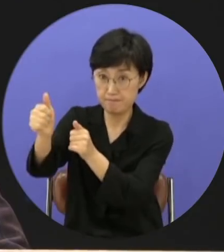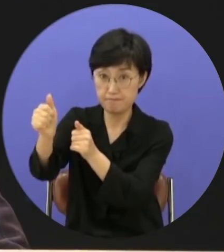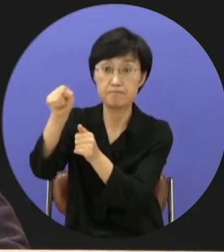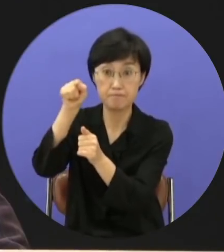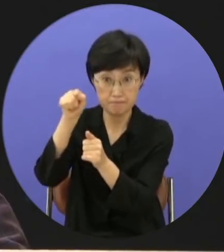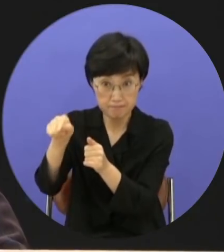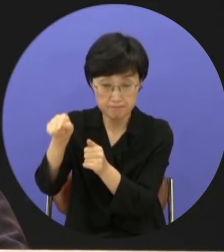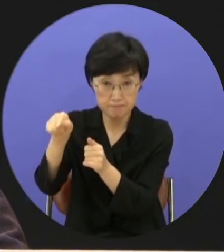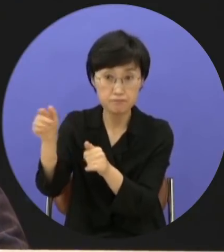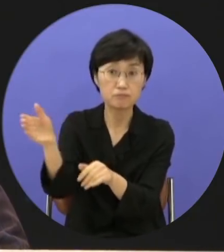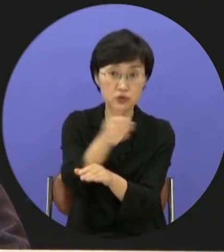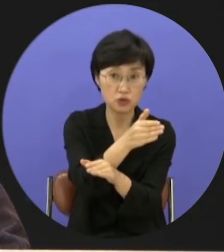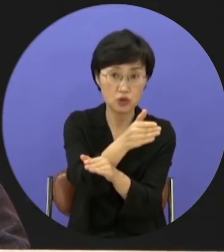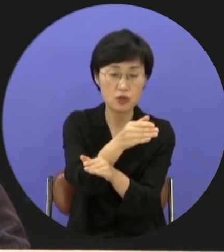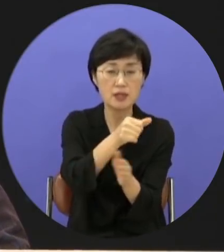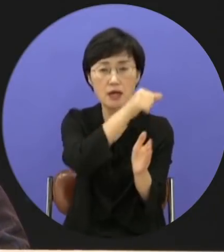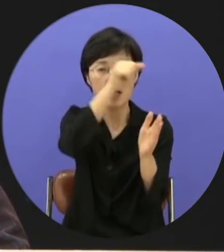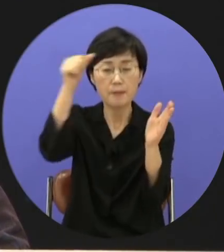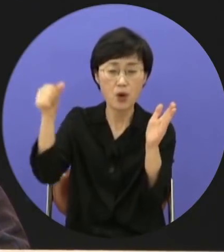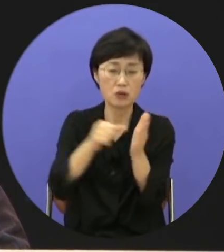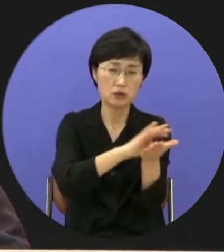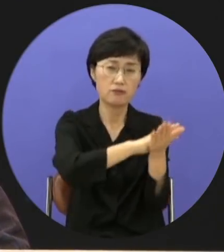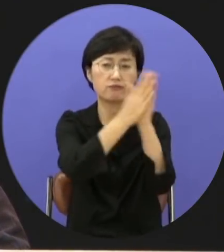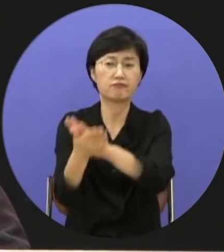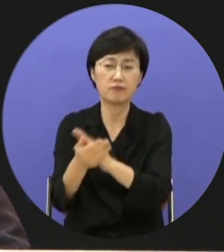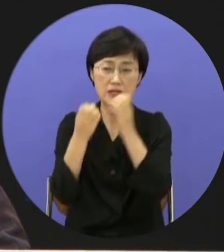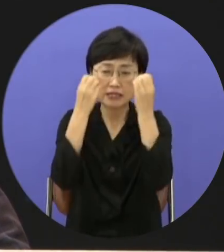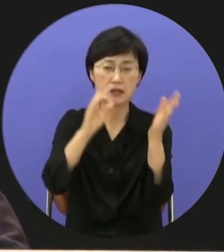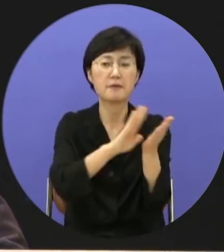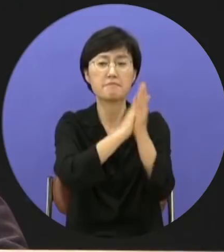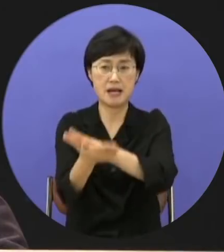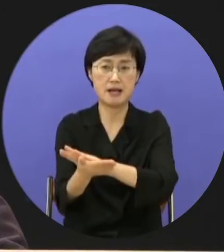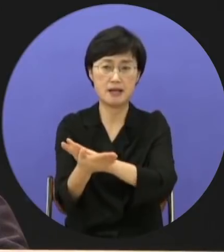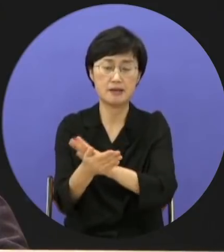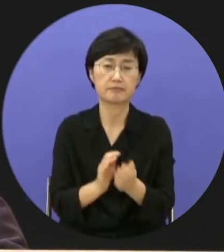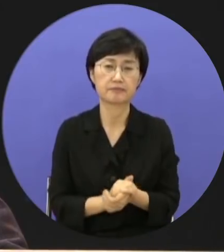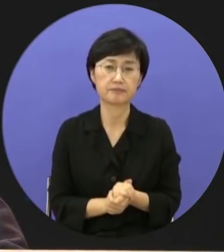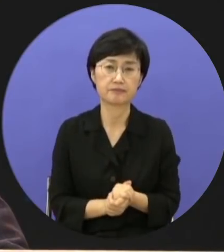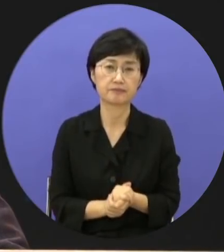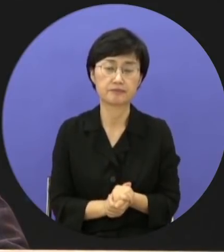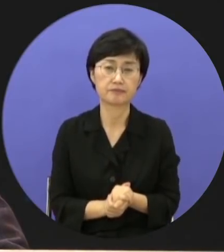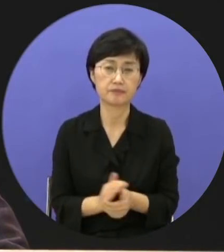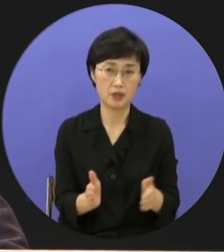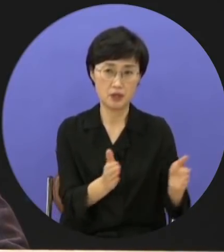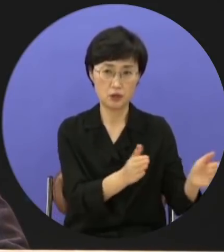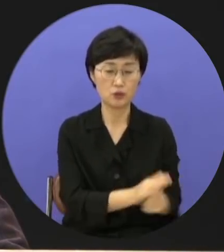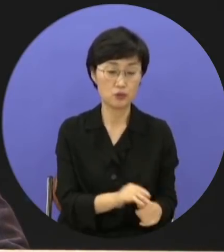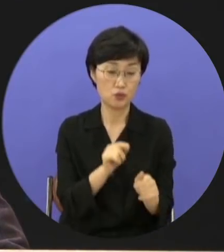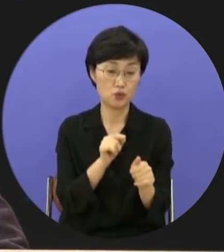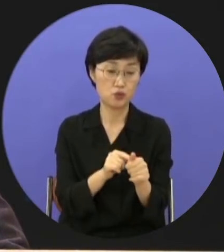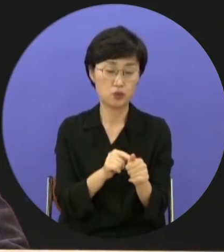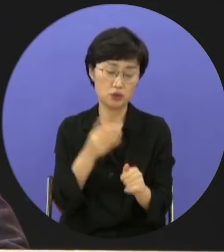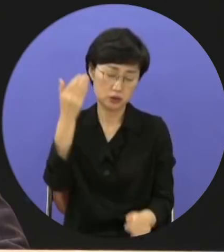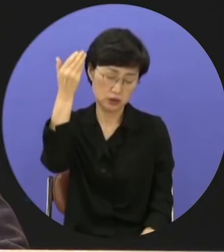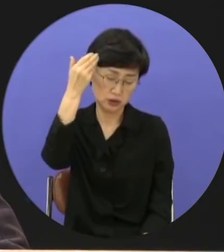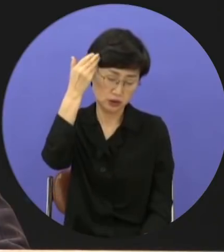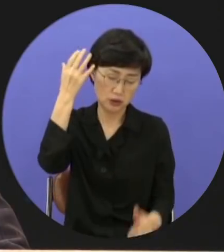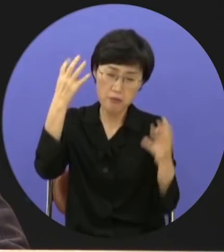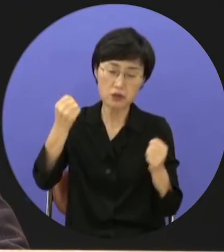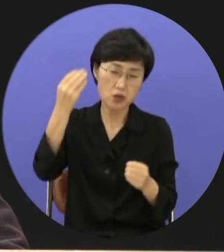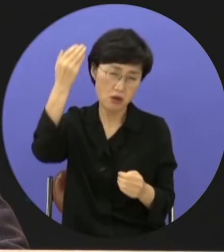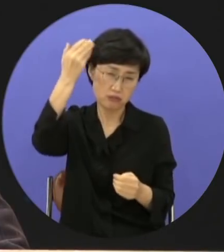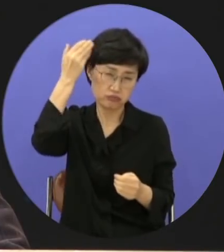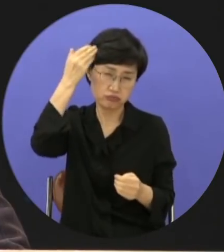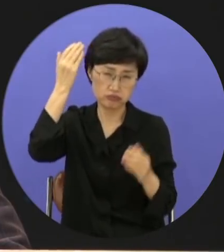완전히 바뀌었습니다. And with that, Peter's entire life was transformed. 많이 배웠습니다만은. 영적 문제 해결되지